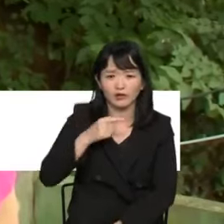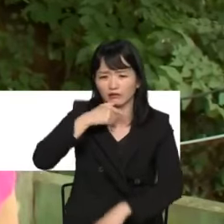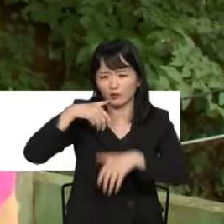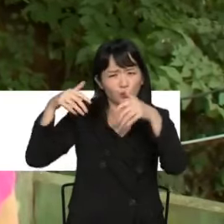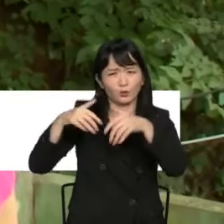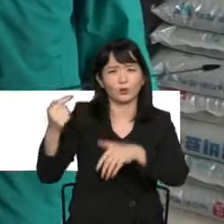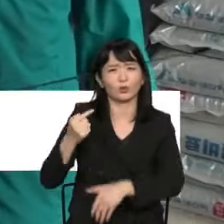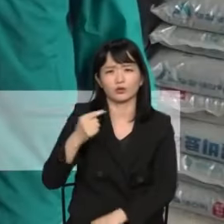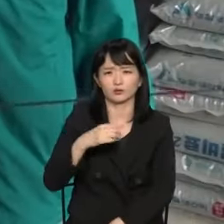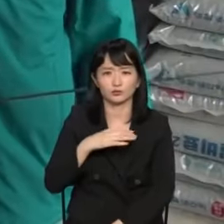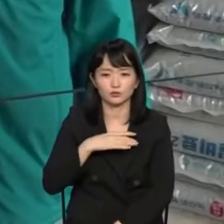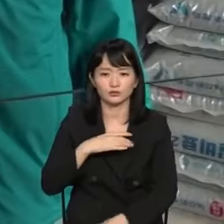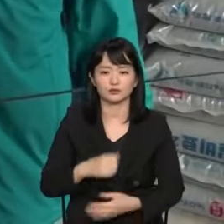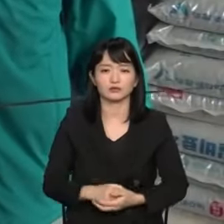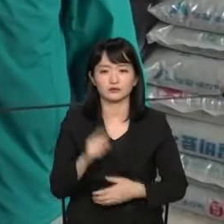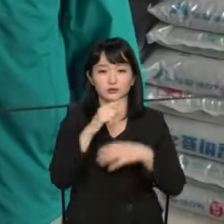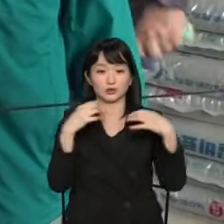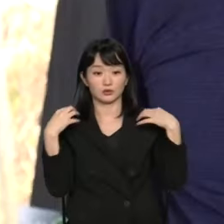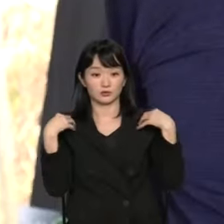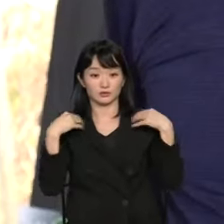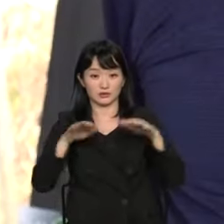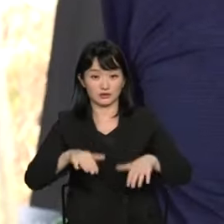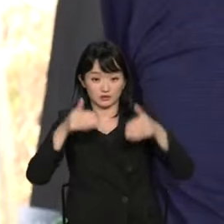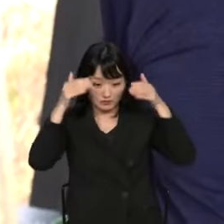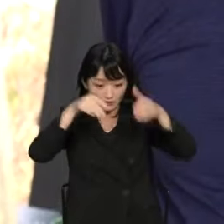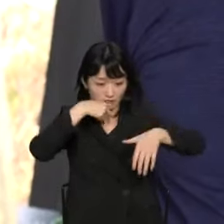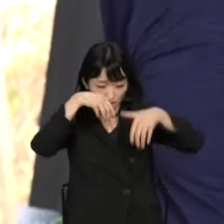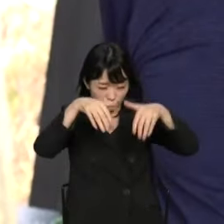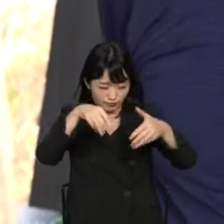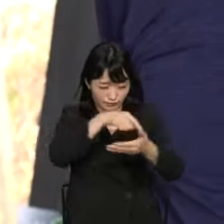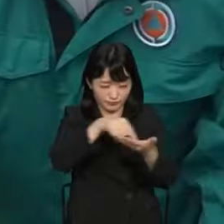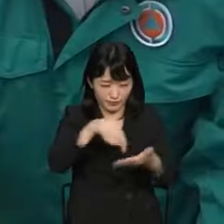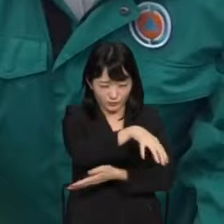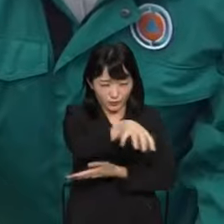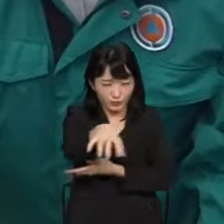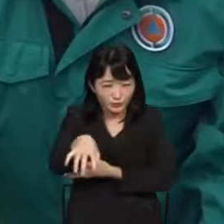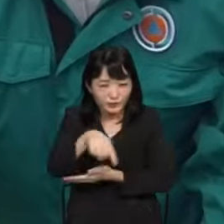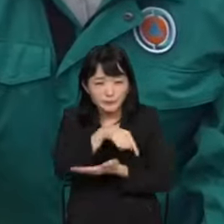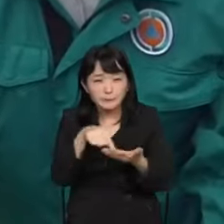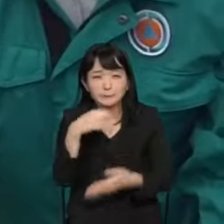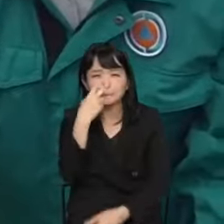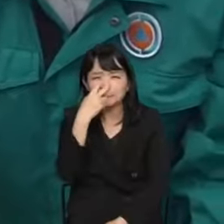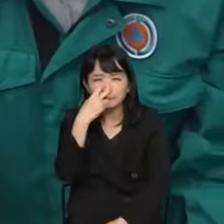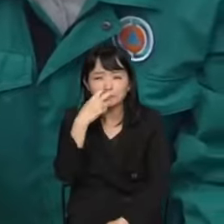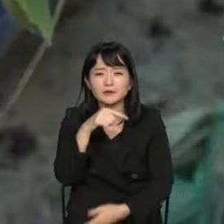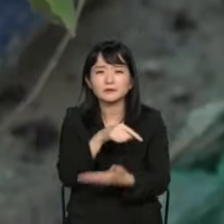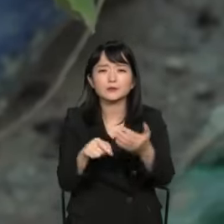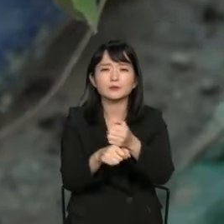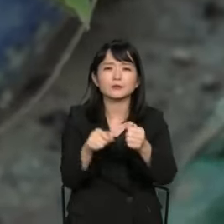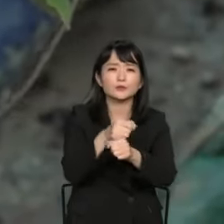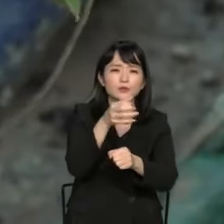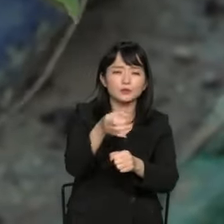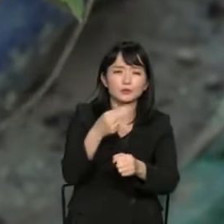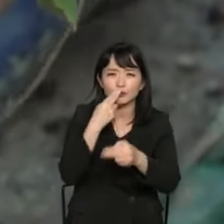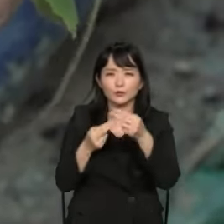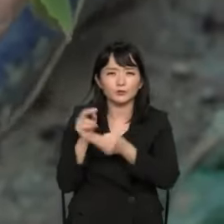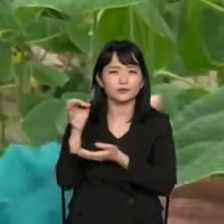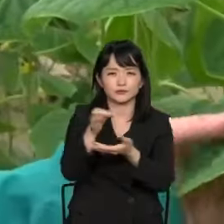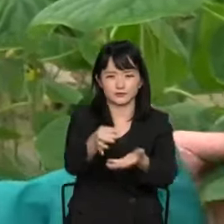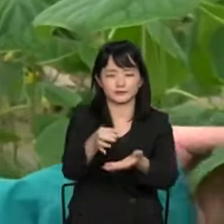하면 무서워요 정부는 이번 집중 호로 피해를 본 농가들 위주로 피해 상황을 점검해보는 거 복 보금